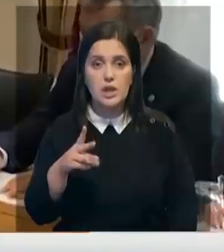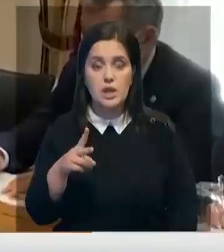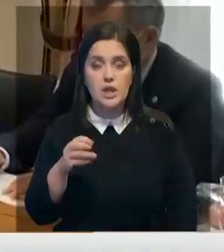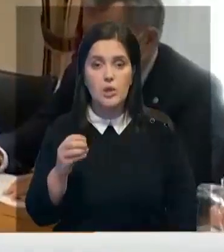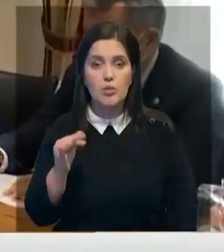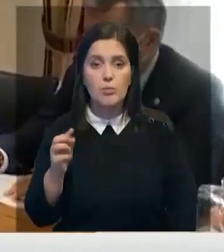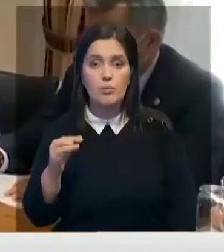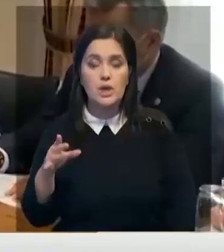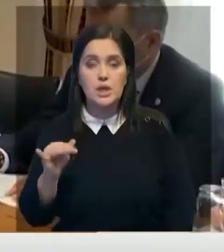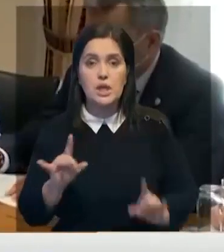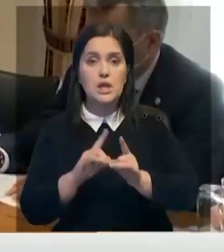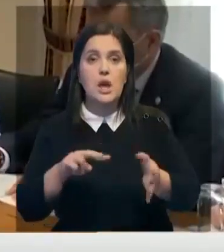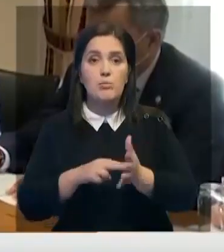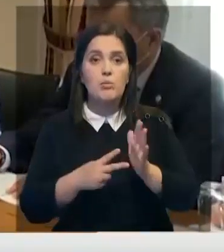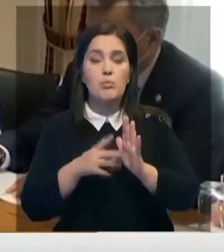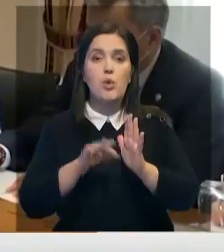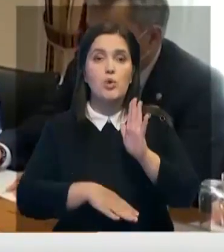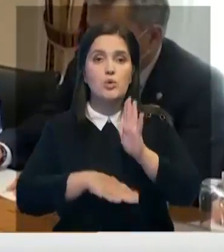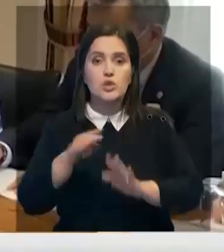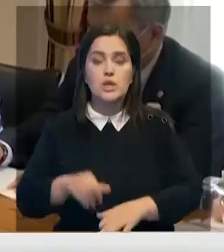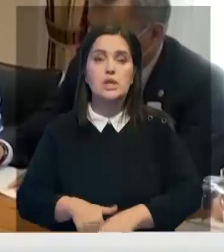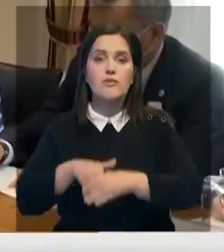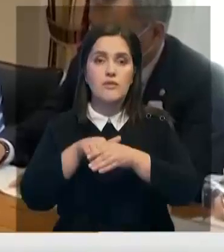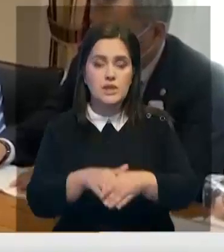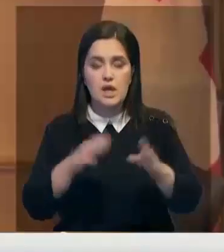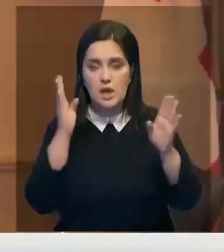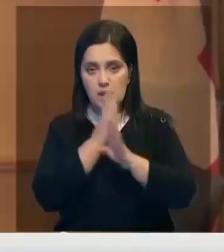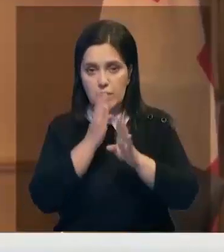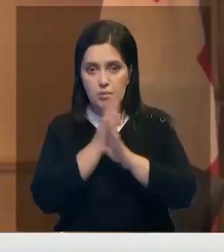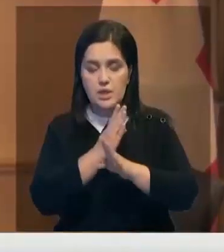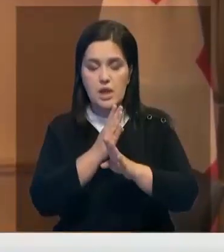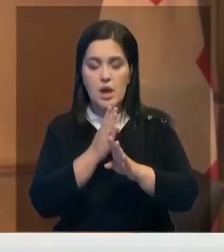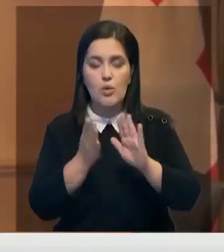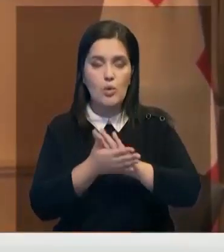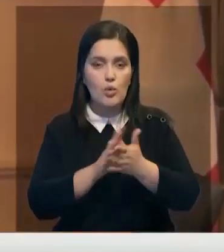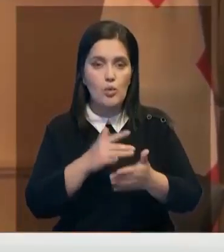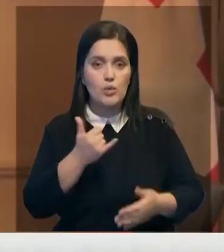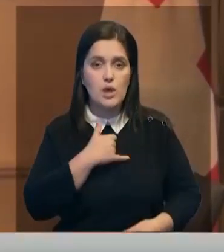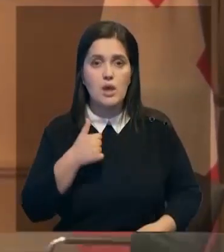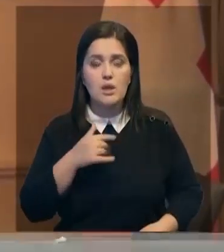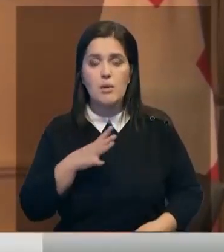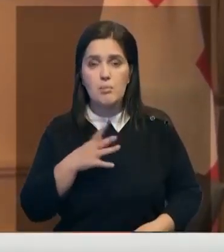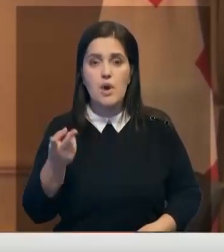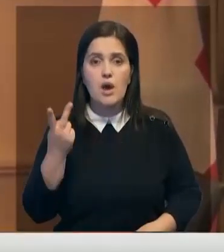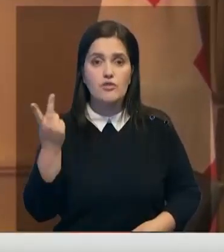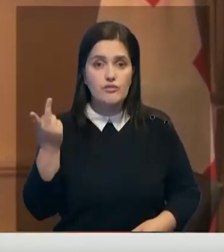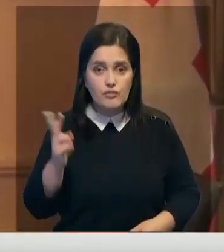рассказал им о планах по улучшению инвестиционного климата в нашей стране. Я провел двусторонние встречи